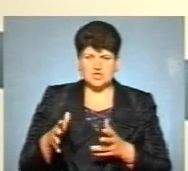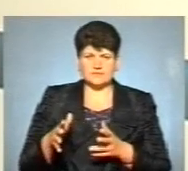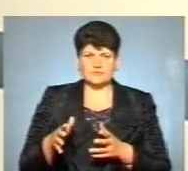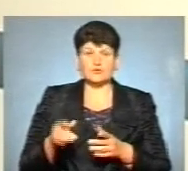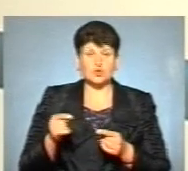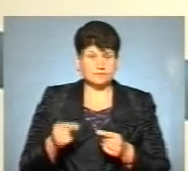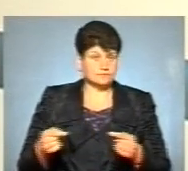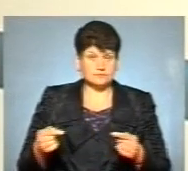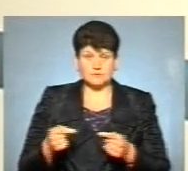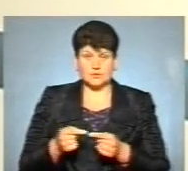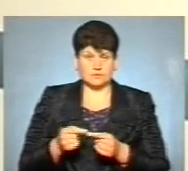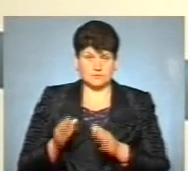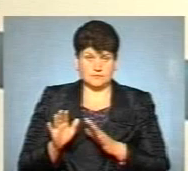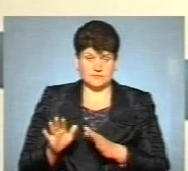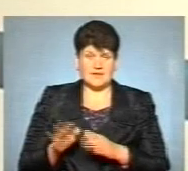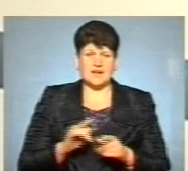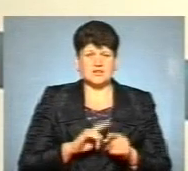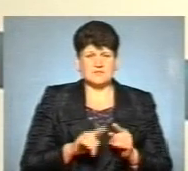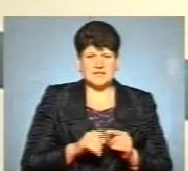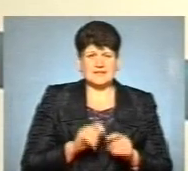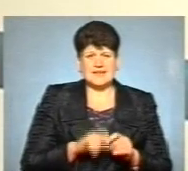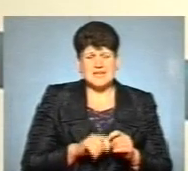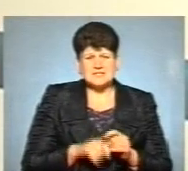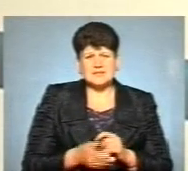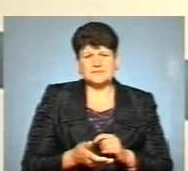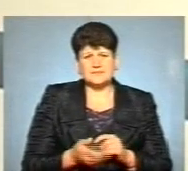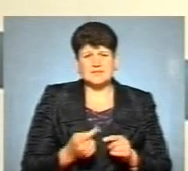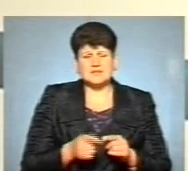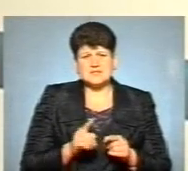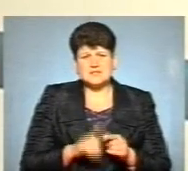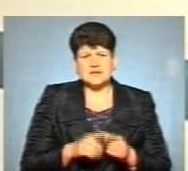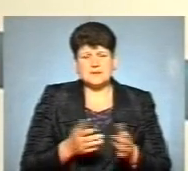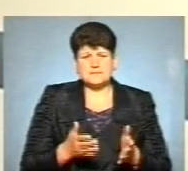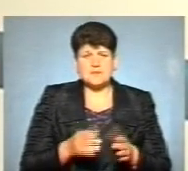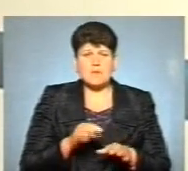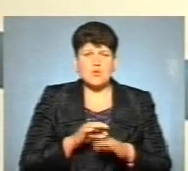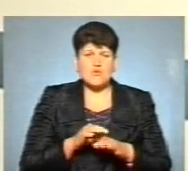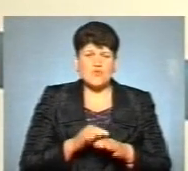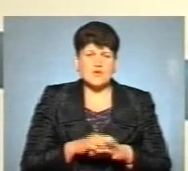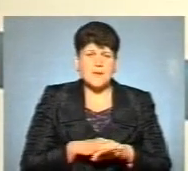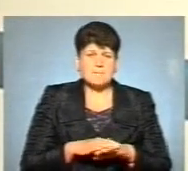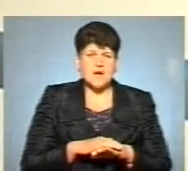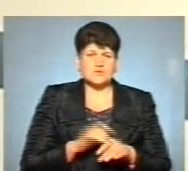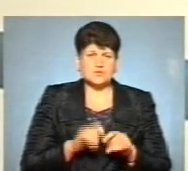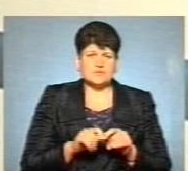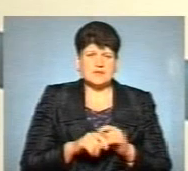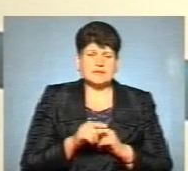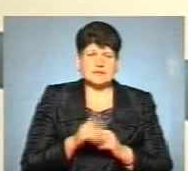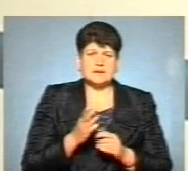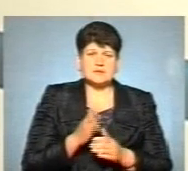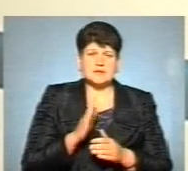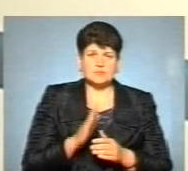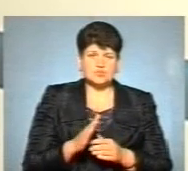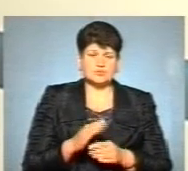воно достовірне. Швидкі тести – це експрес-тести, якими проводять масові тестування, і там, де будуть швидкі